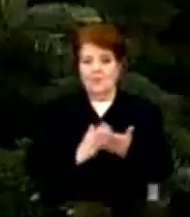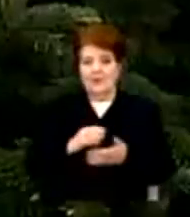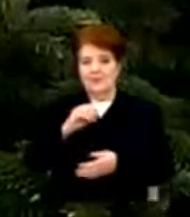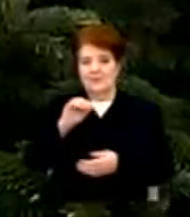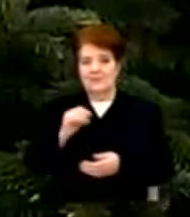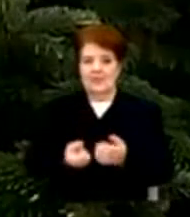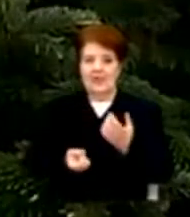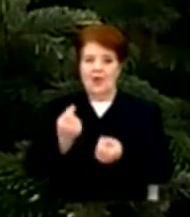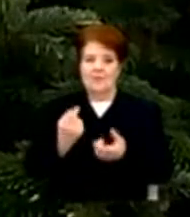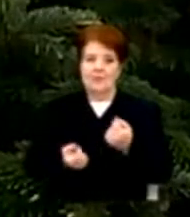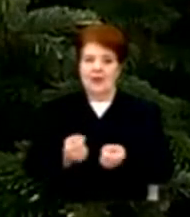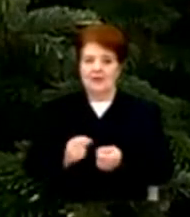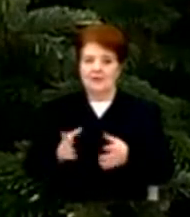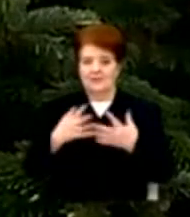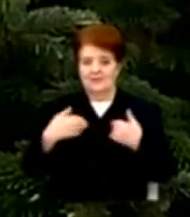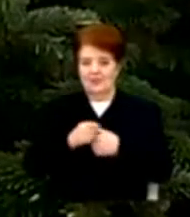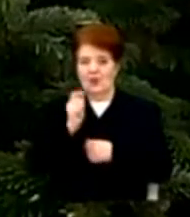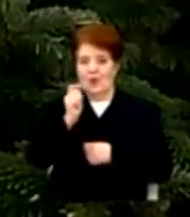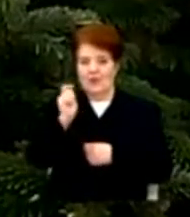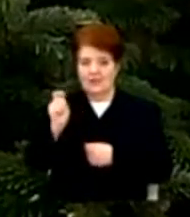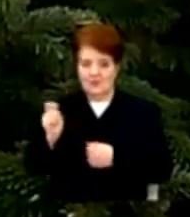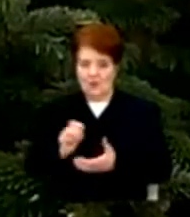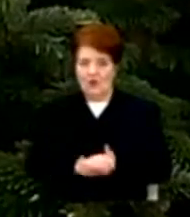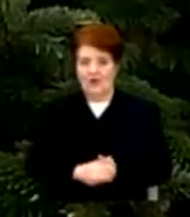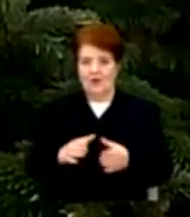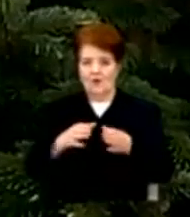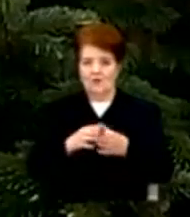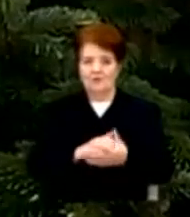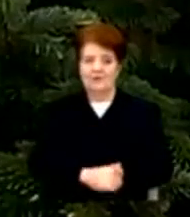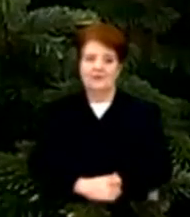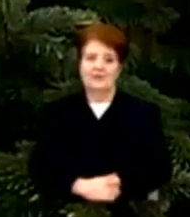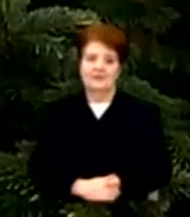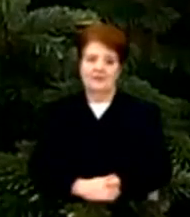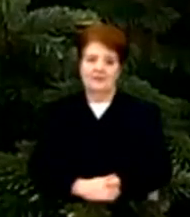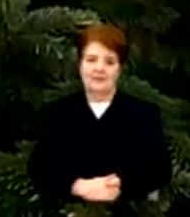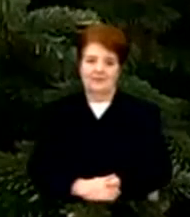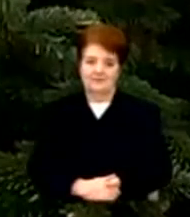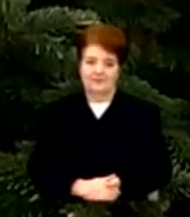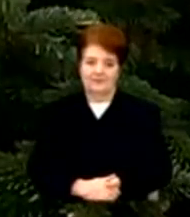face apariția și o ceată de colindători. Veniți toți să cântăm până în